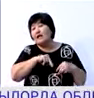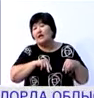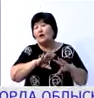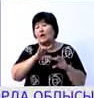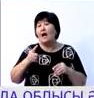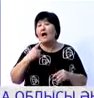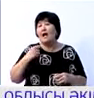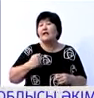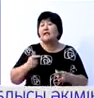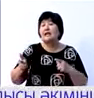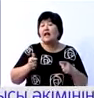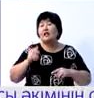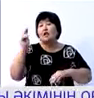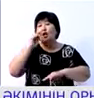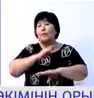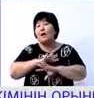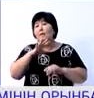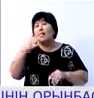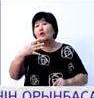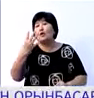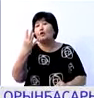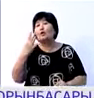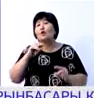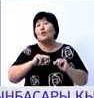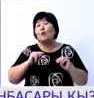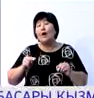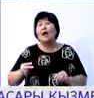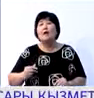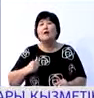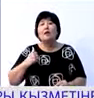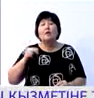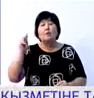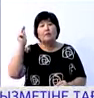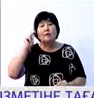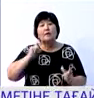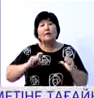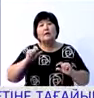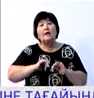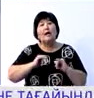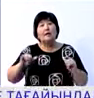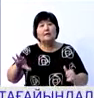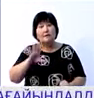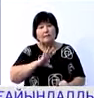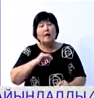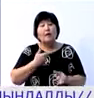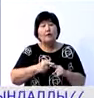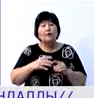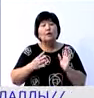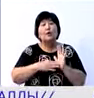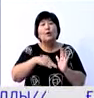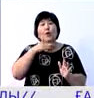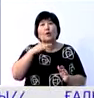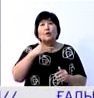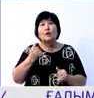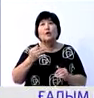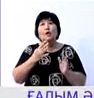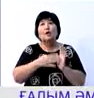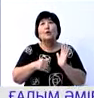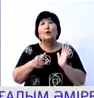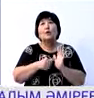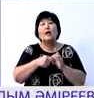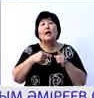дайындық пәндері бойынша барлығы 54 мұғалім біліктілік арттыру курстарынан өткізілді. Биылғы жылы 9-ші сыныптар функционалдық